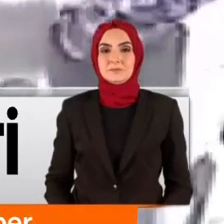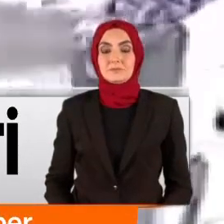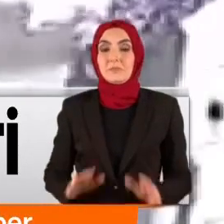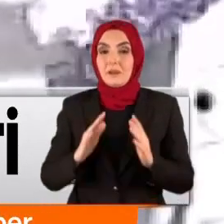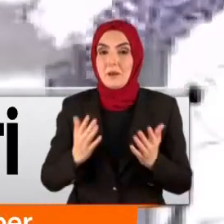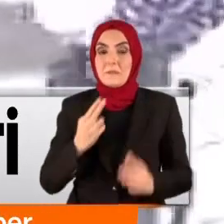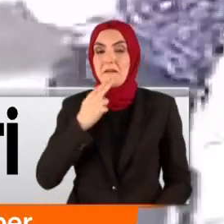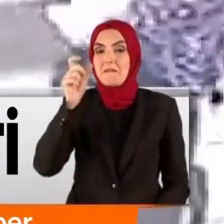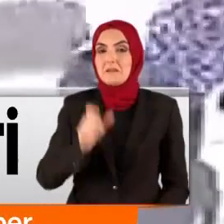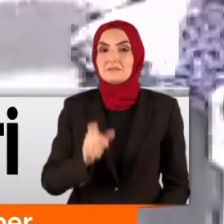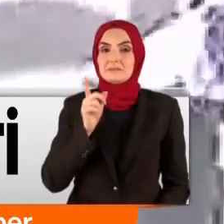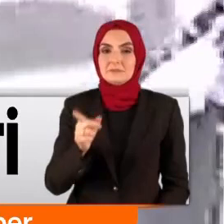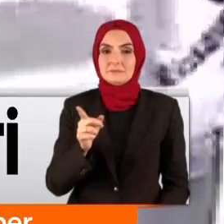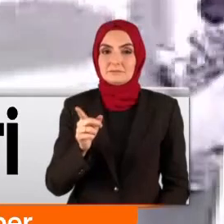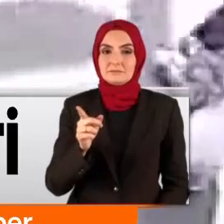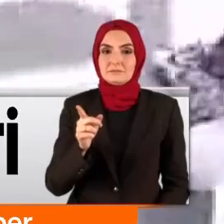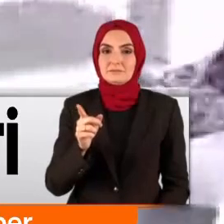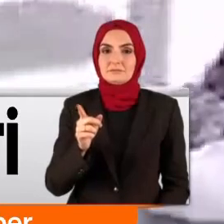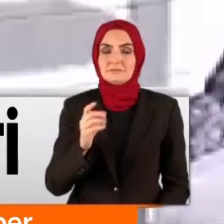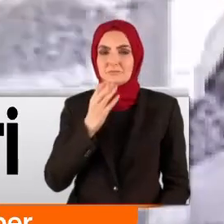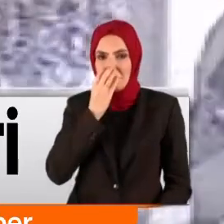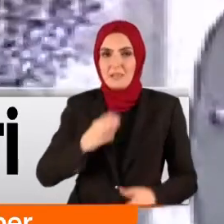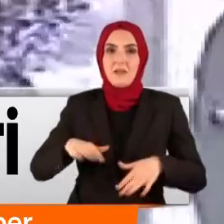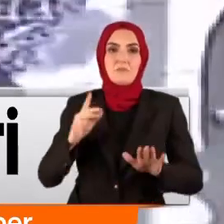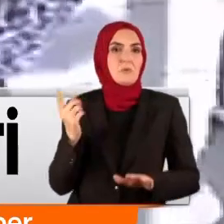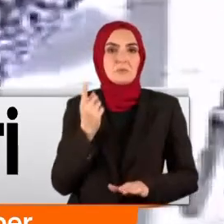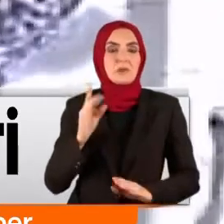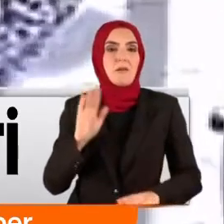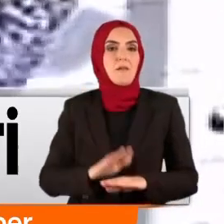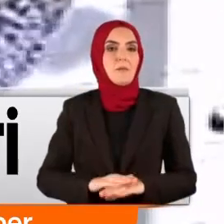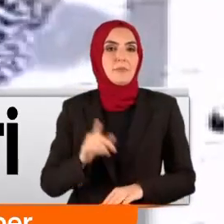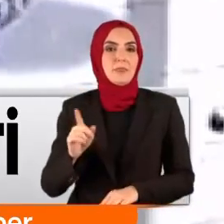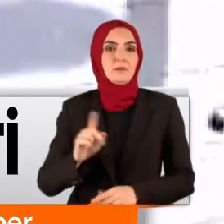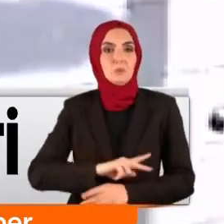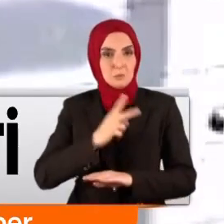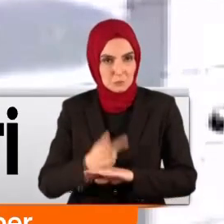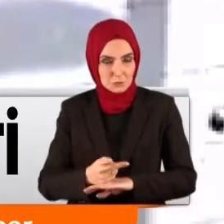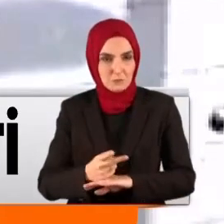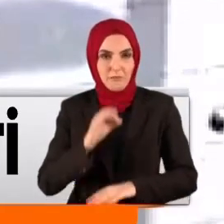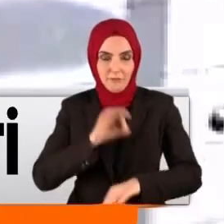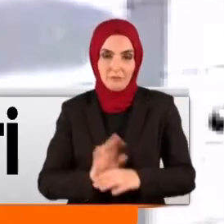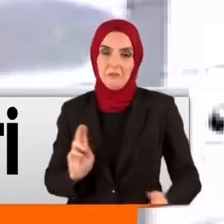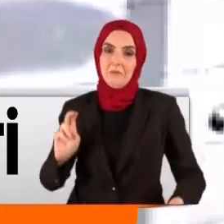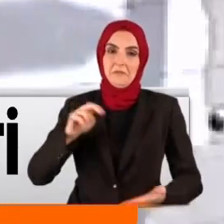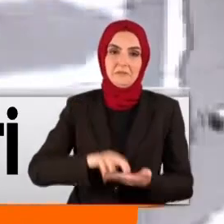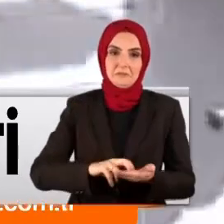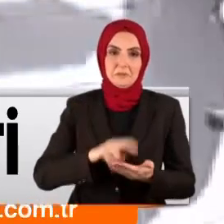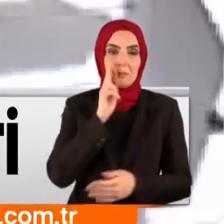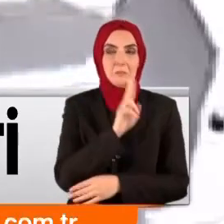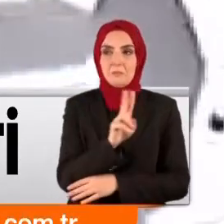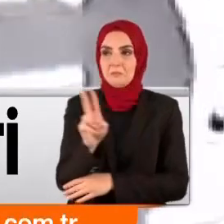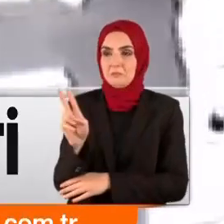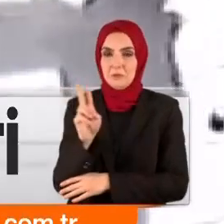Ancak kadın kendisinden hiç beklenmeyecek bir şey yaptı. Düştüğü gibi yerden kalktı, etrafa bakındı ve hiçbir